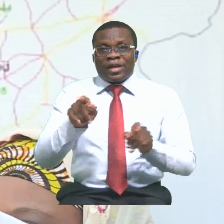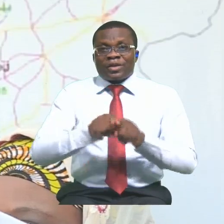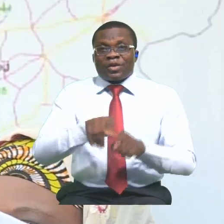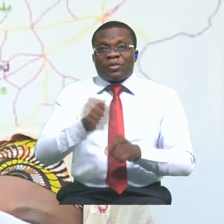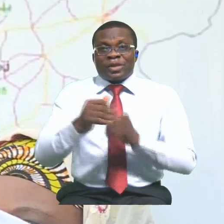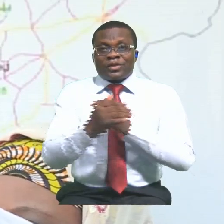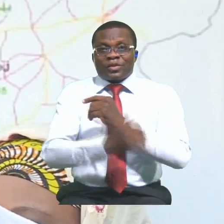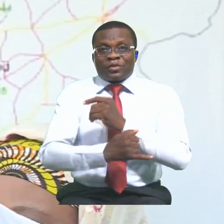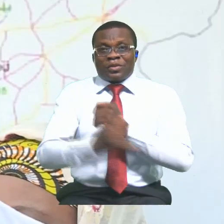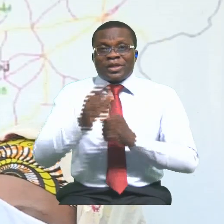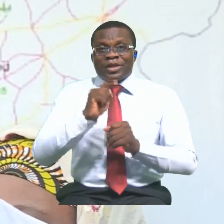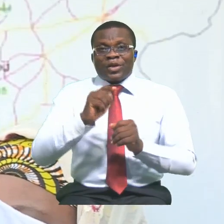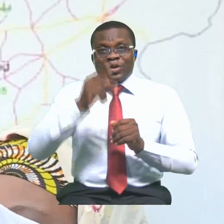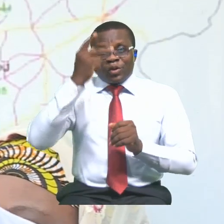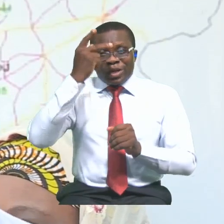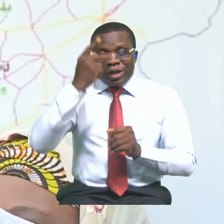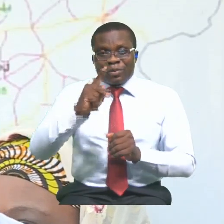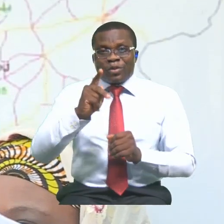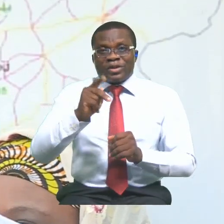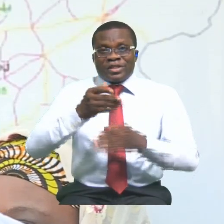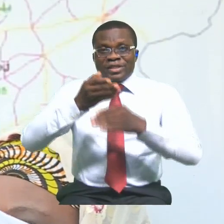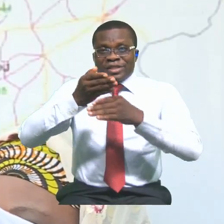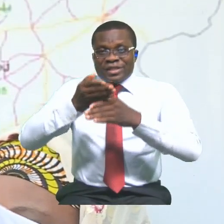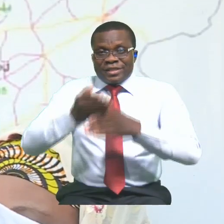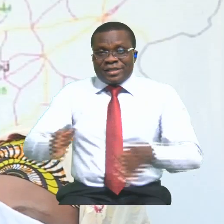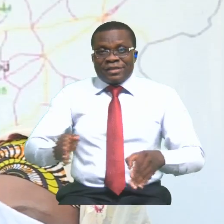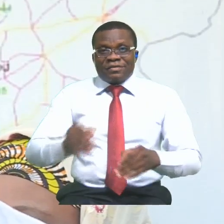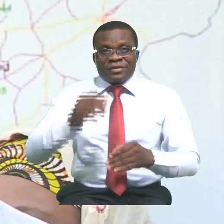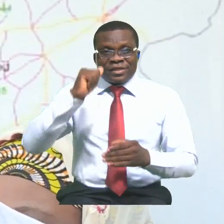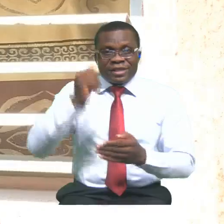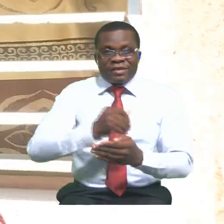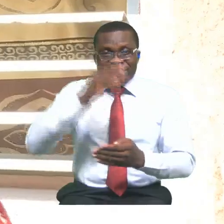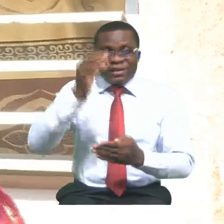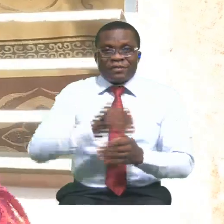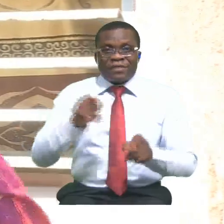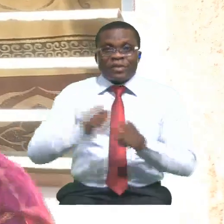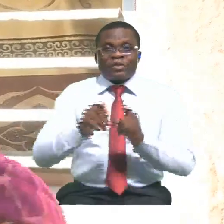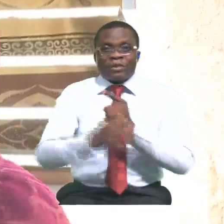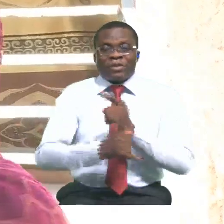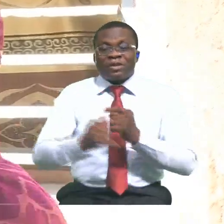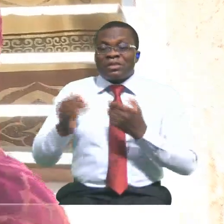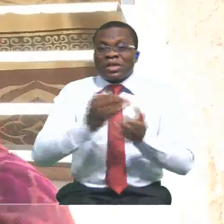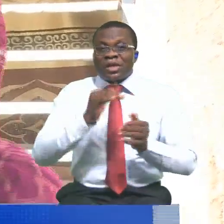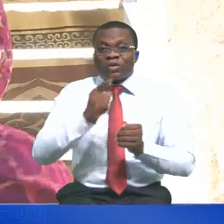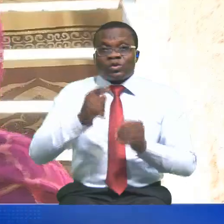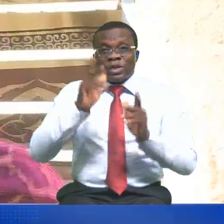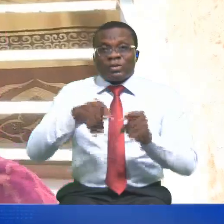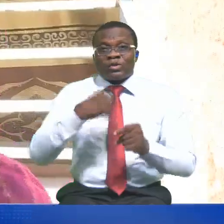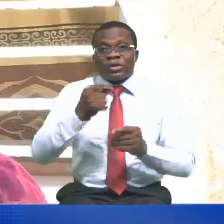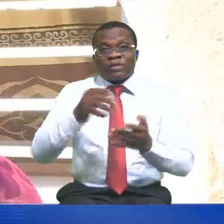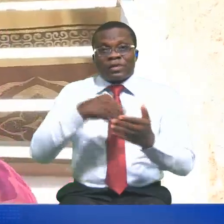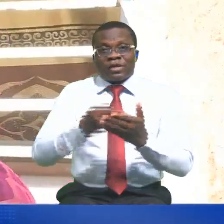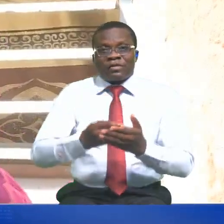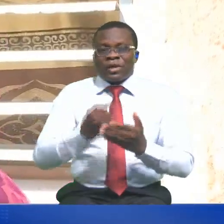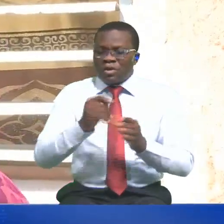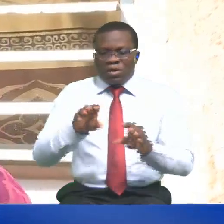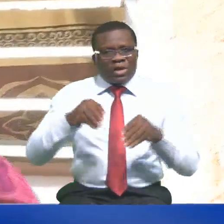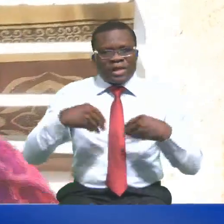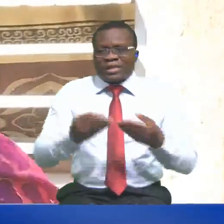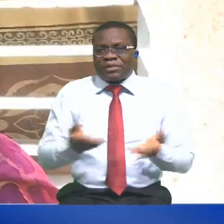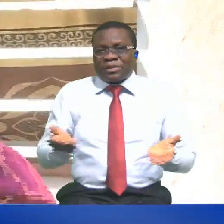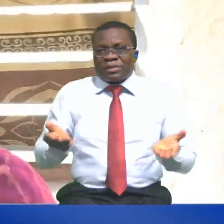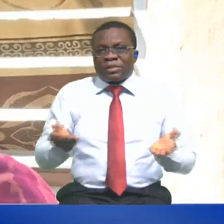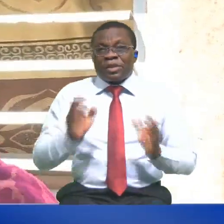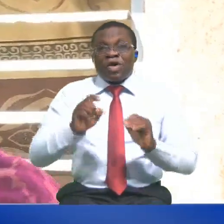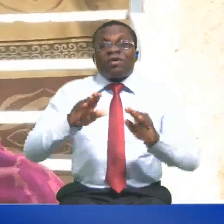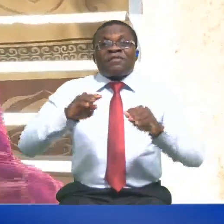pays où la politique divise les fils et filles du même pays. Quelle que soit la personne qui va arriver, c'est lui qu'on accepte. Et on